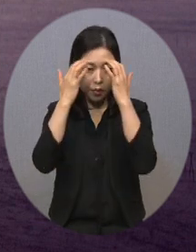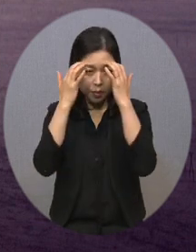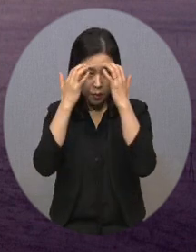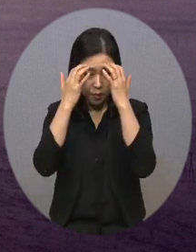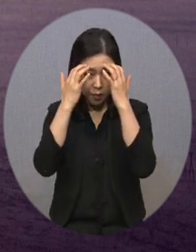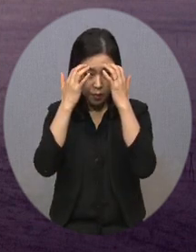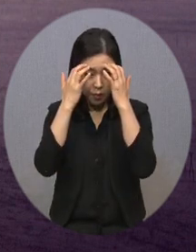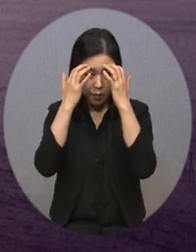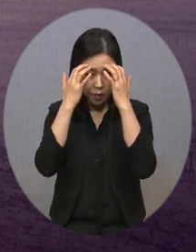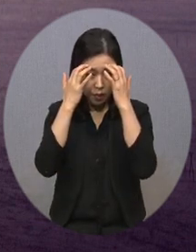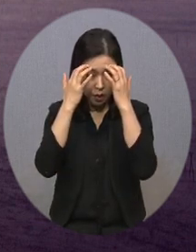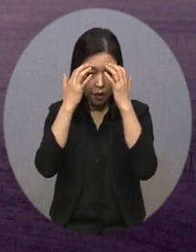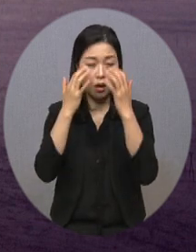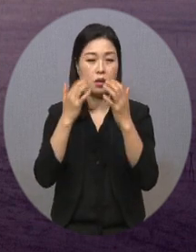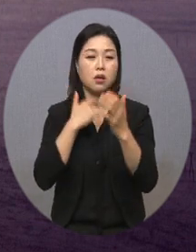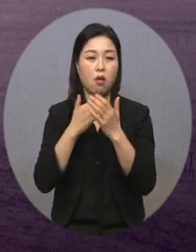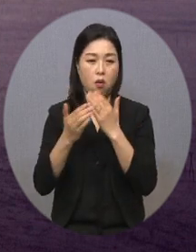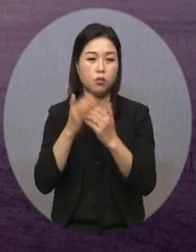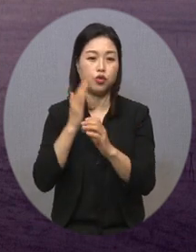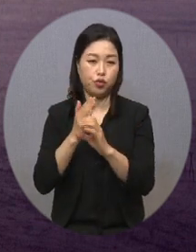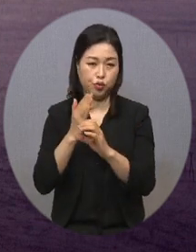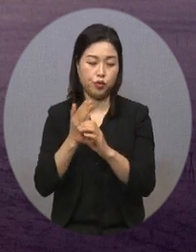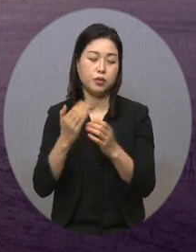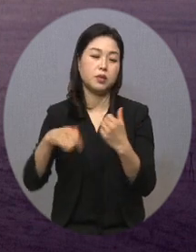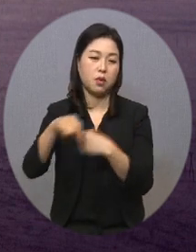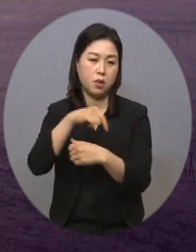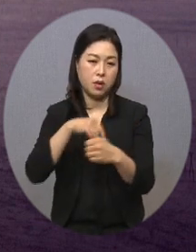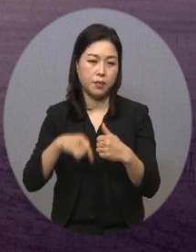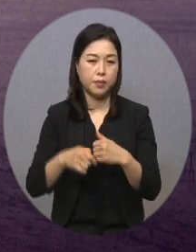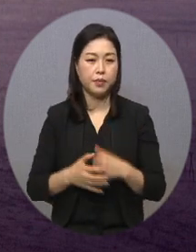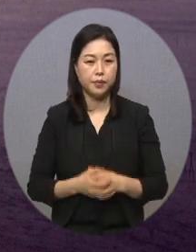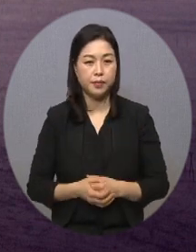겪고 있는 게 현재 상황이라고 보여집니다. 네.